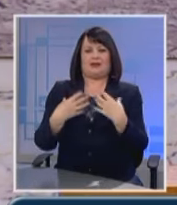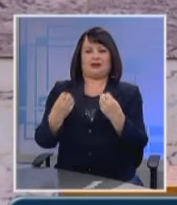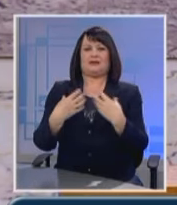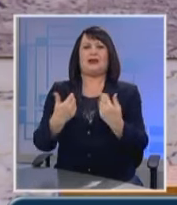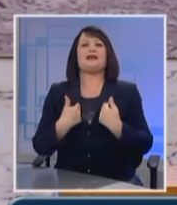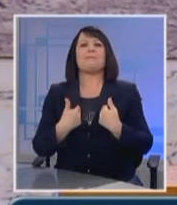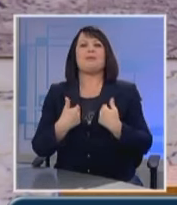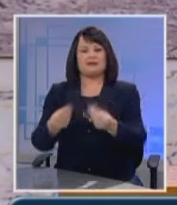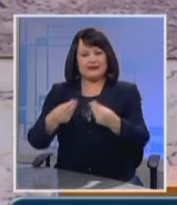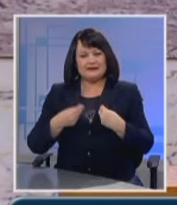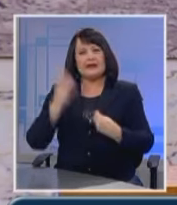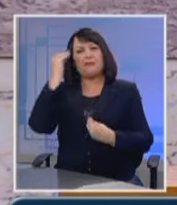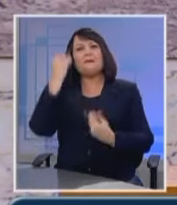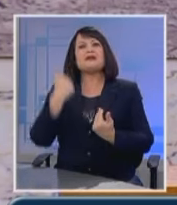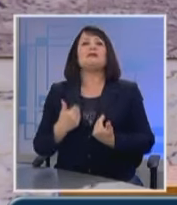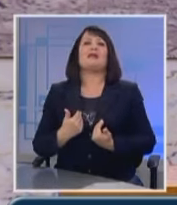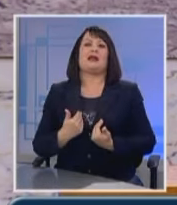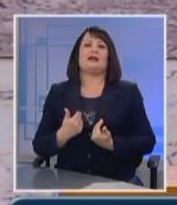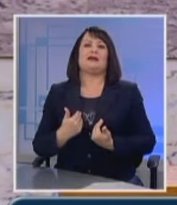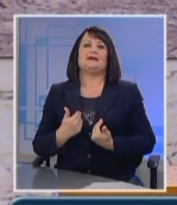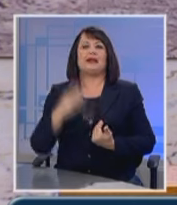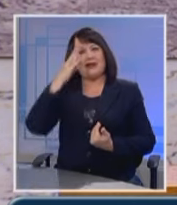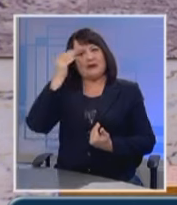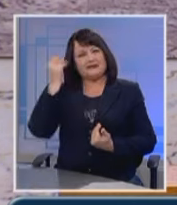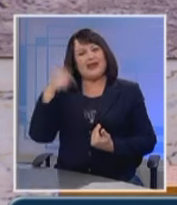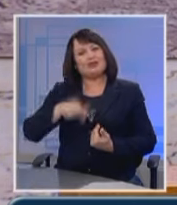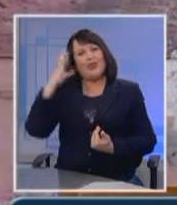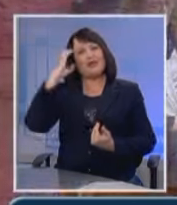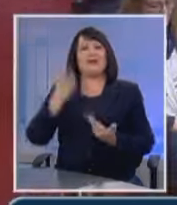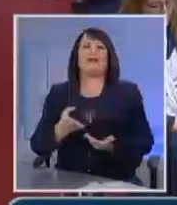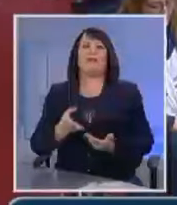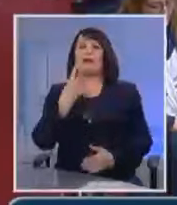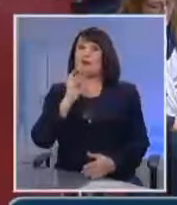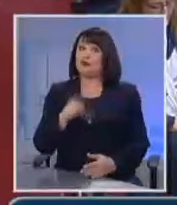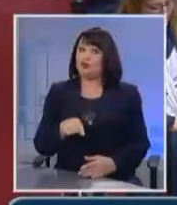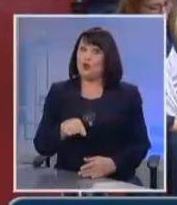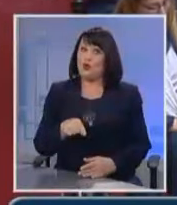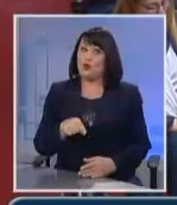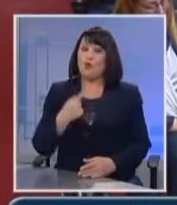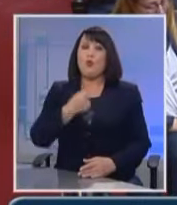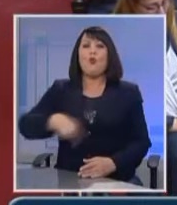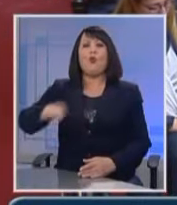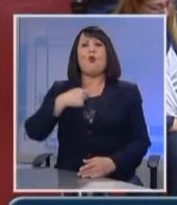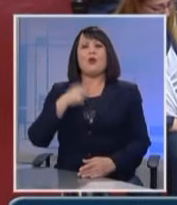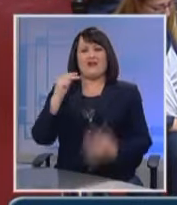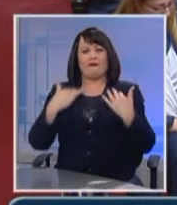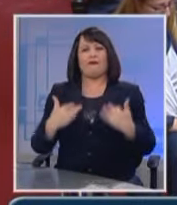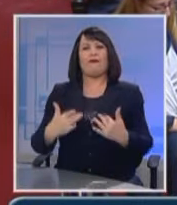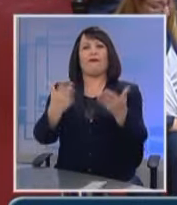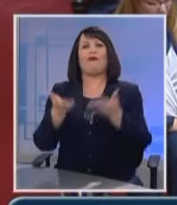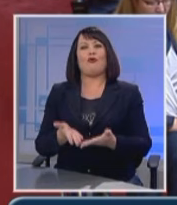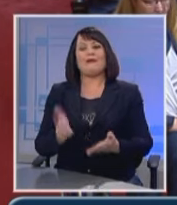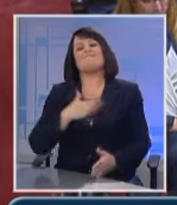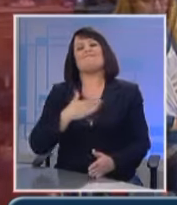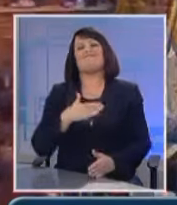δάσκαλοι που μας ξαναθύμισαν ξεχασμένες αξίες. Και γι' αυτό όλοι εμείς στο Ελληνικό Κοινοβούλιο